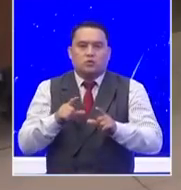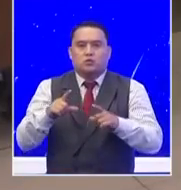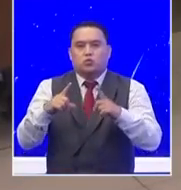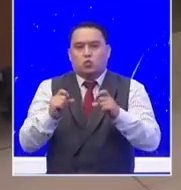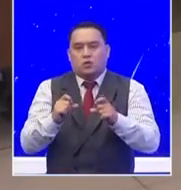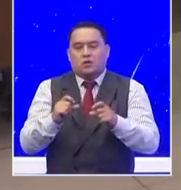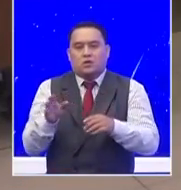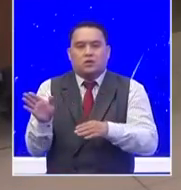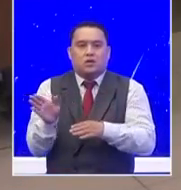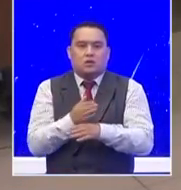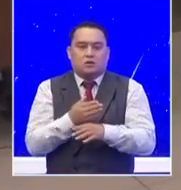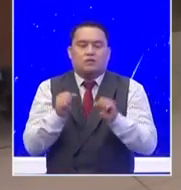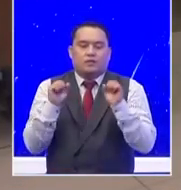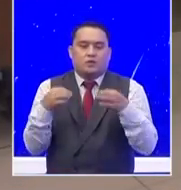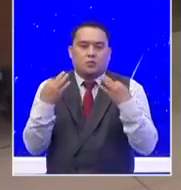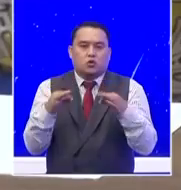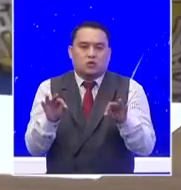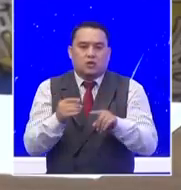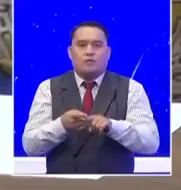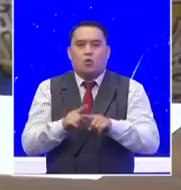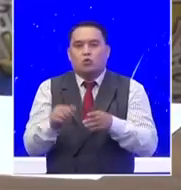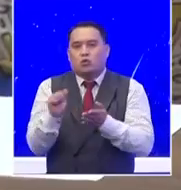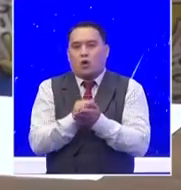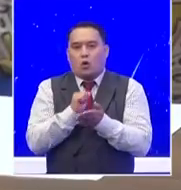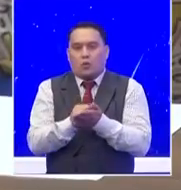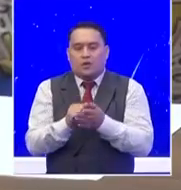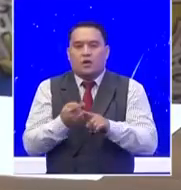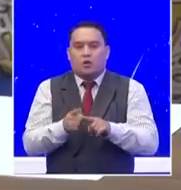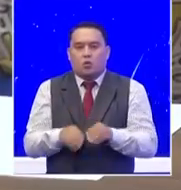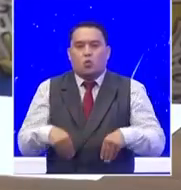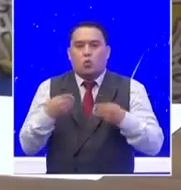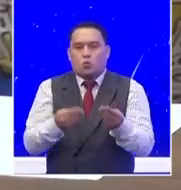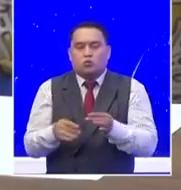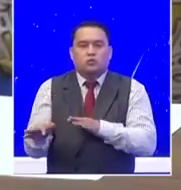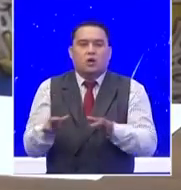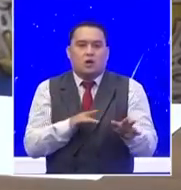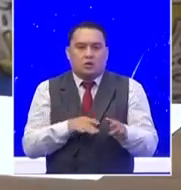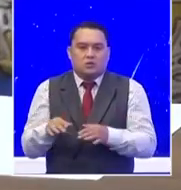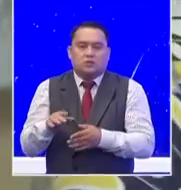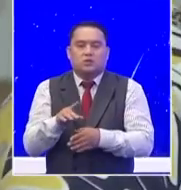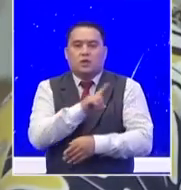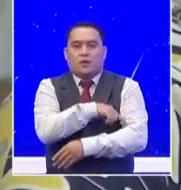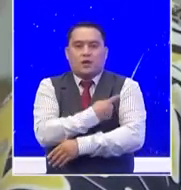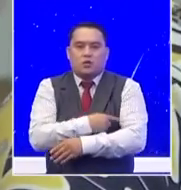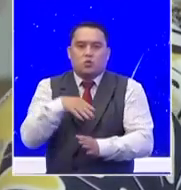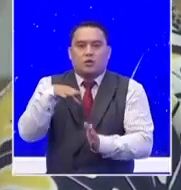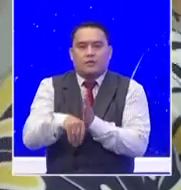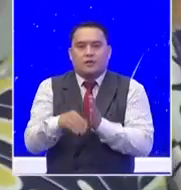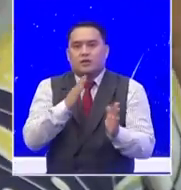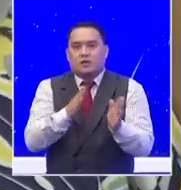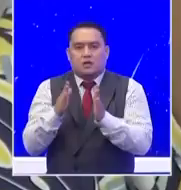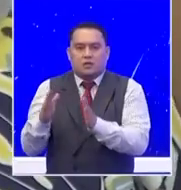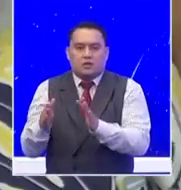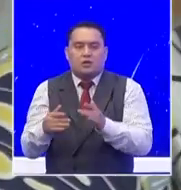суреті кешіктіріліп әкелуіне рұқсат. Ал құжаттарды оқу орындарына әкеліп өткізу процесінде санитарлық ережелер енгізілген.